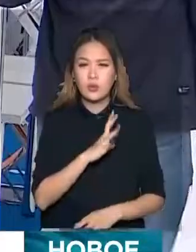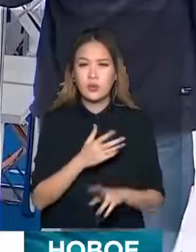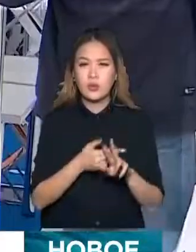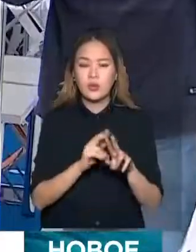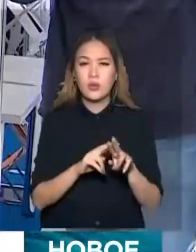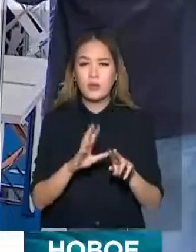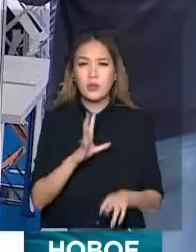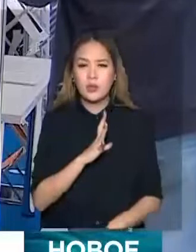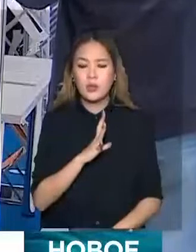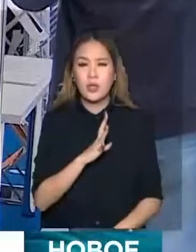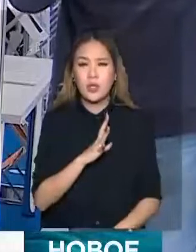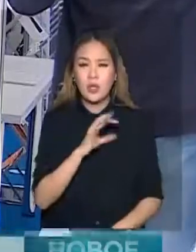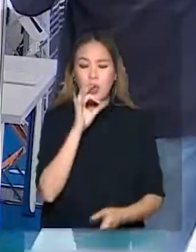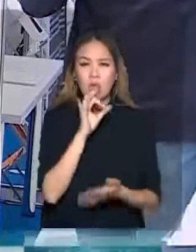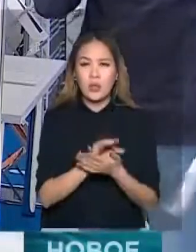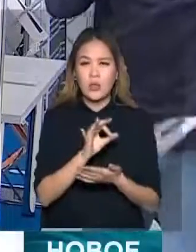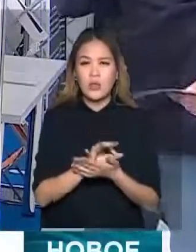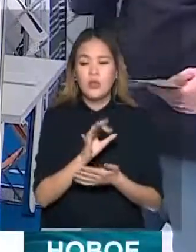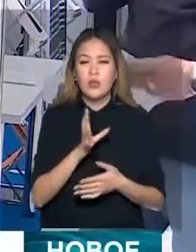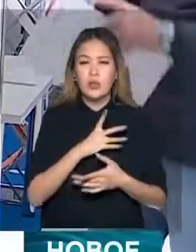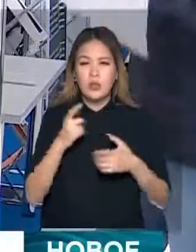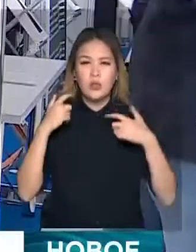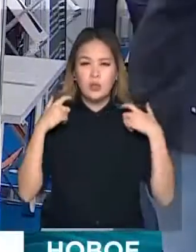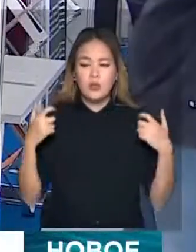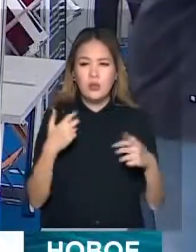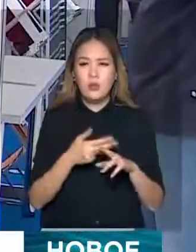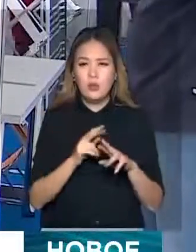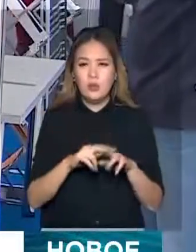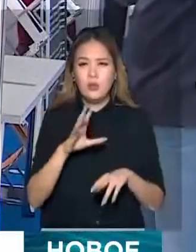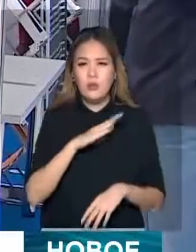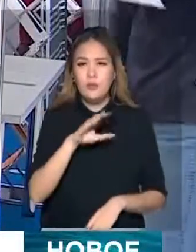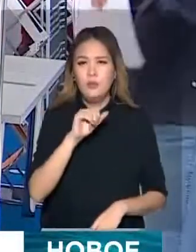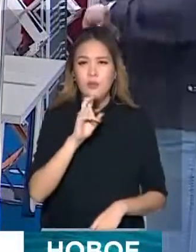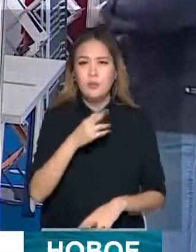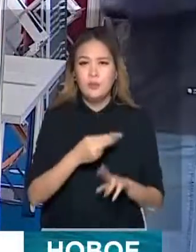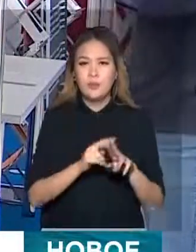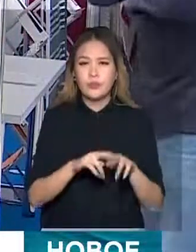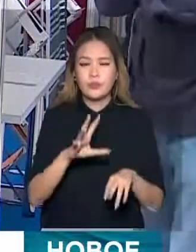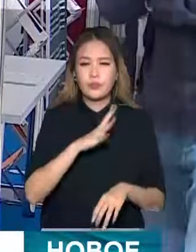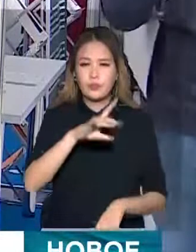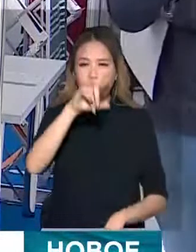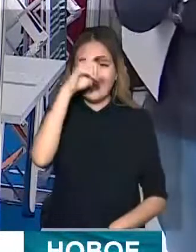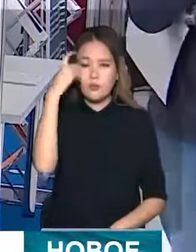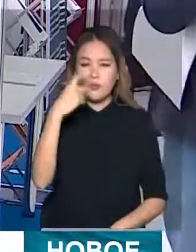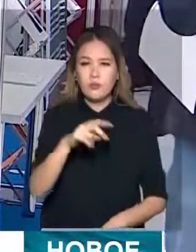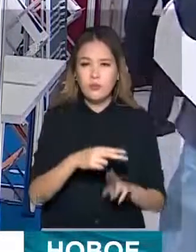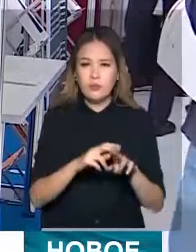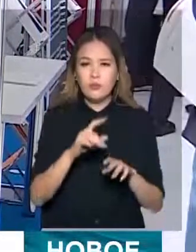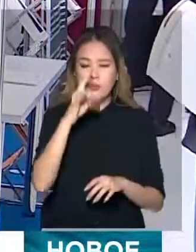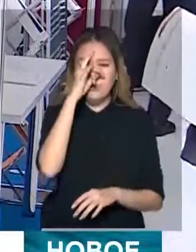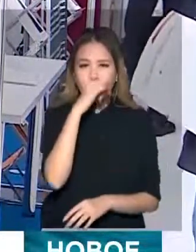взвода специальной обработки, и мы протирали таким образом танки. Жара,